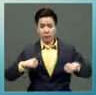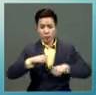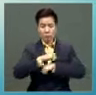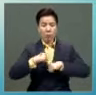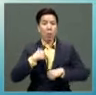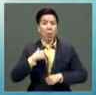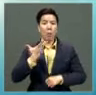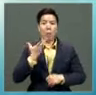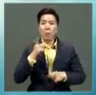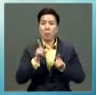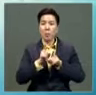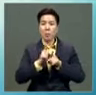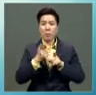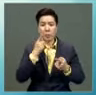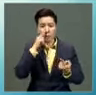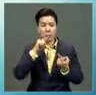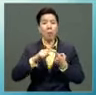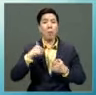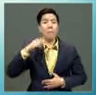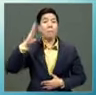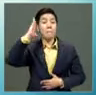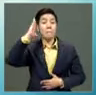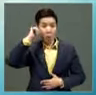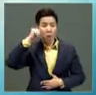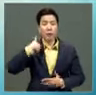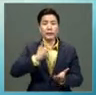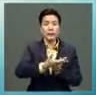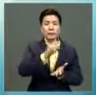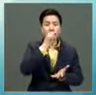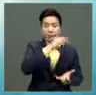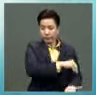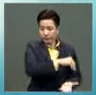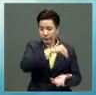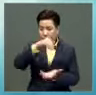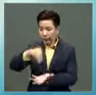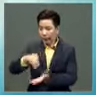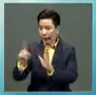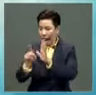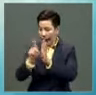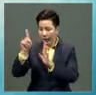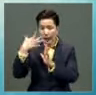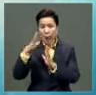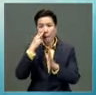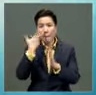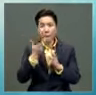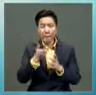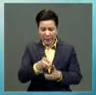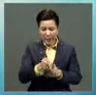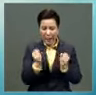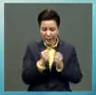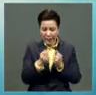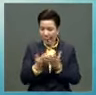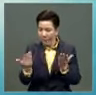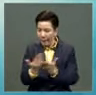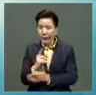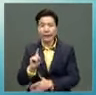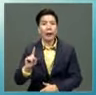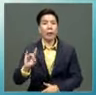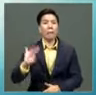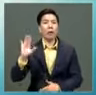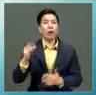ามีบิดานะฮะซื้ออาหารมาให้1ครั้งและลงมาเปลี่ยนรีโมทแอร์ให้อีก1ครั้งเท่